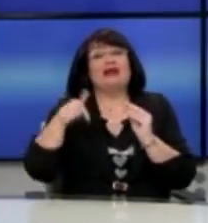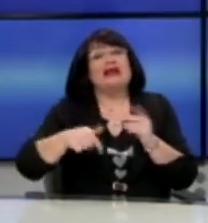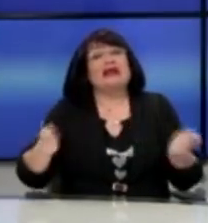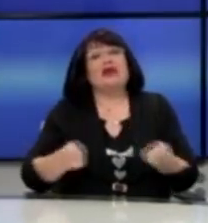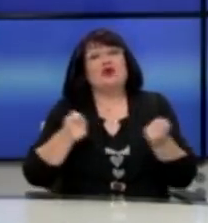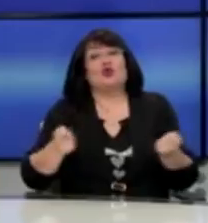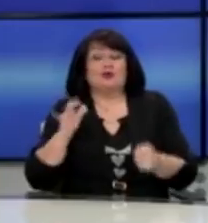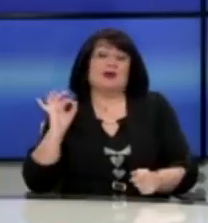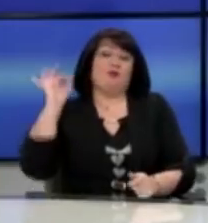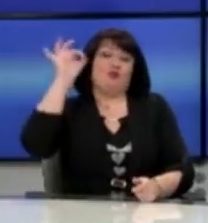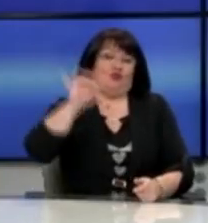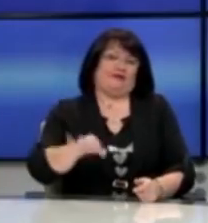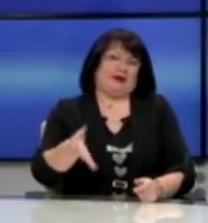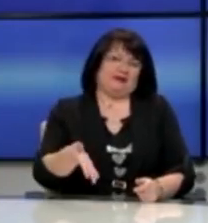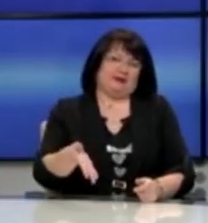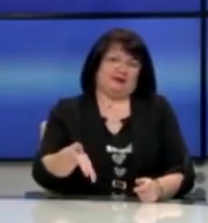γεγονότα που μας έφεραν ως εδώ.